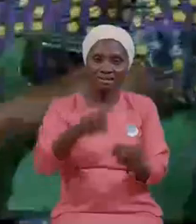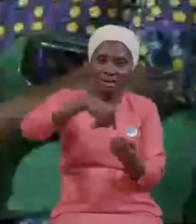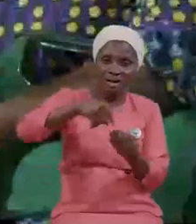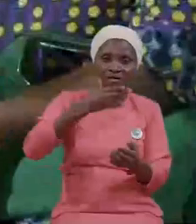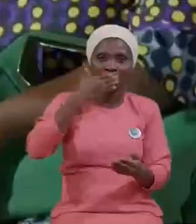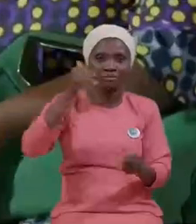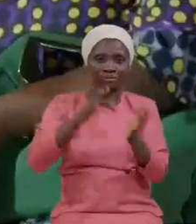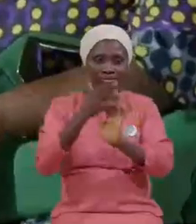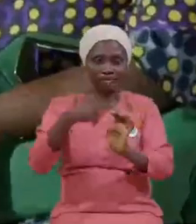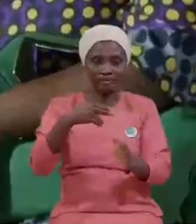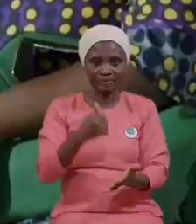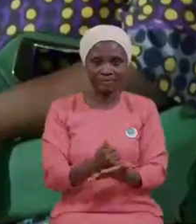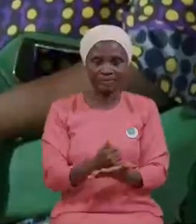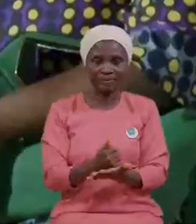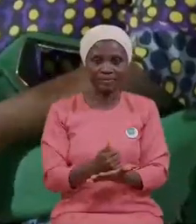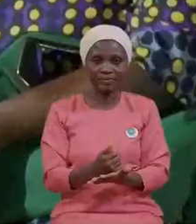soir.